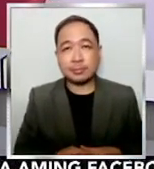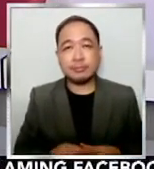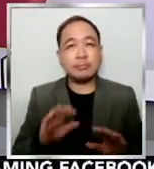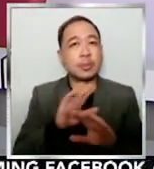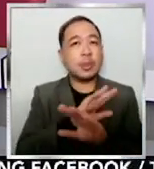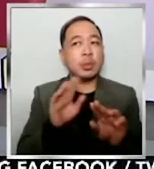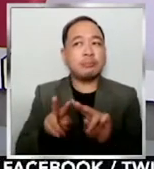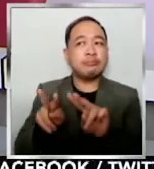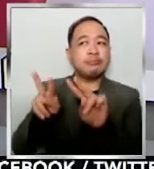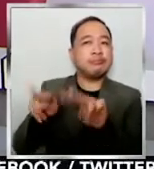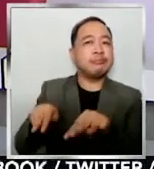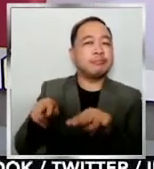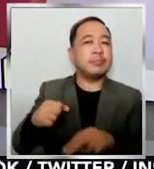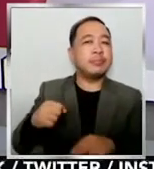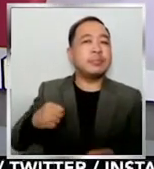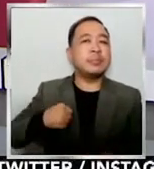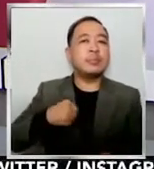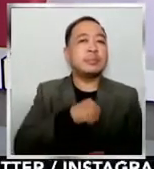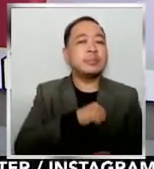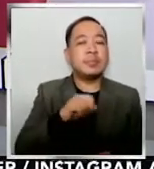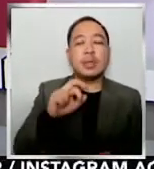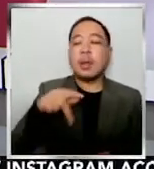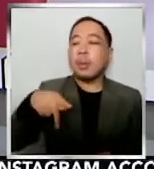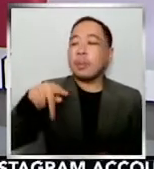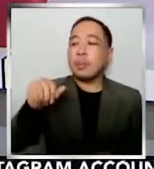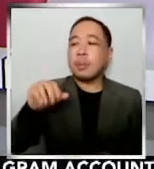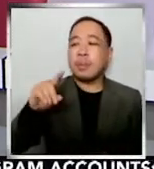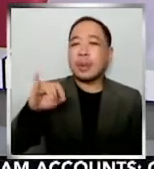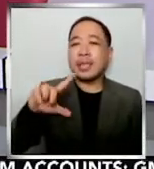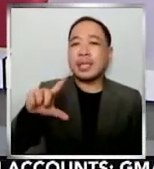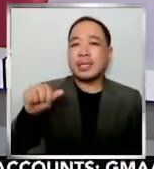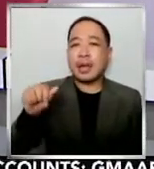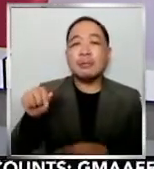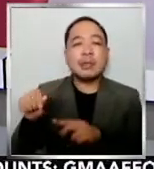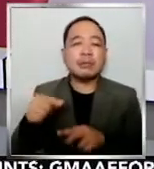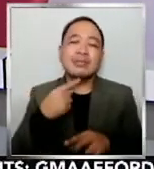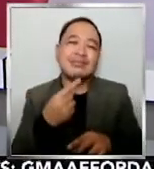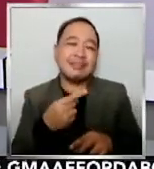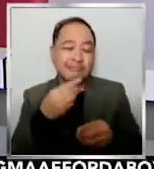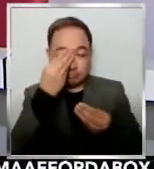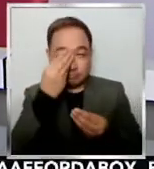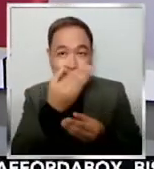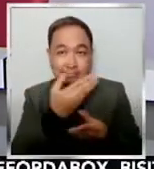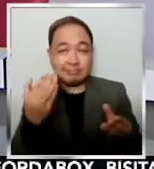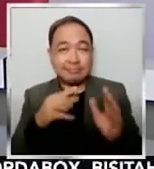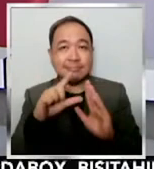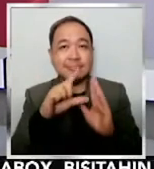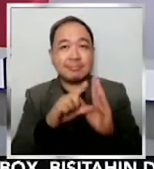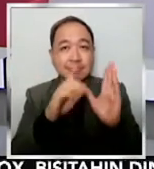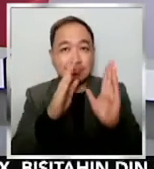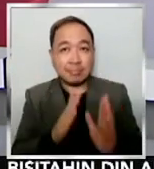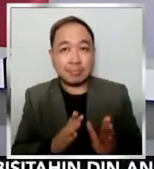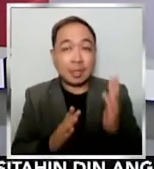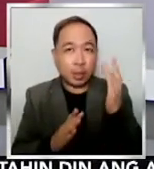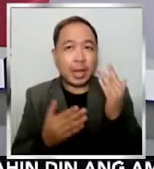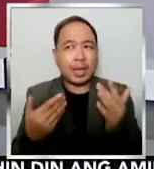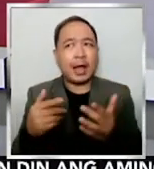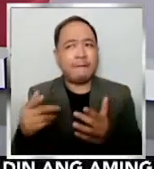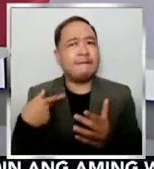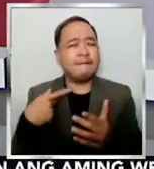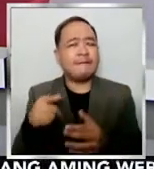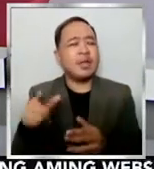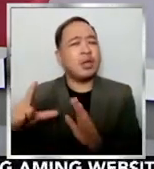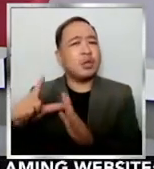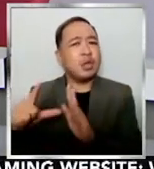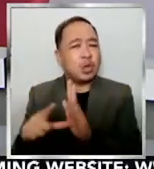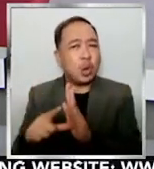Robin Padilla. Sabi po yan ng isa niyang abogado matapos payuhan ng ilang kapwa-senador si Padilla na kailangan niyang mag-aral ng